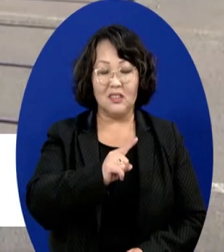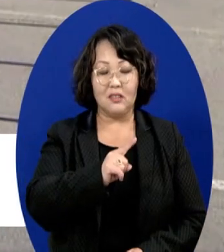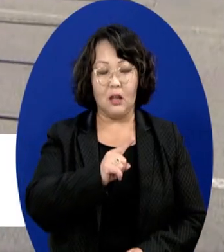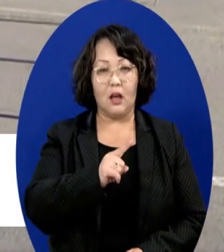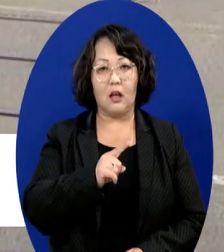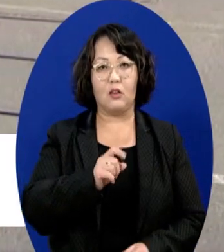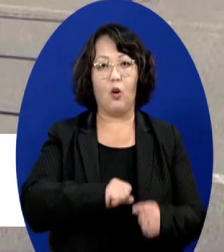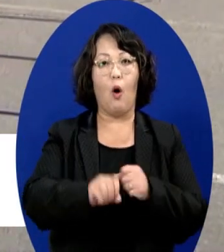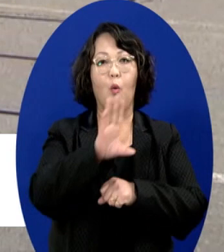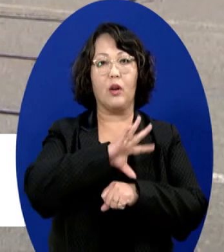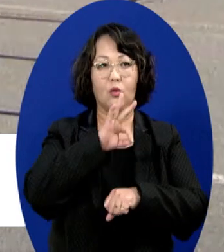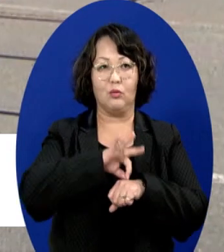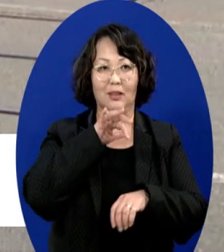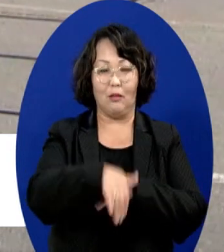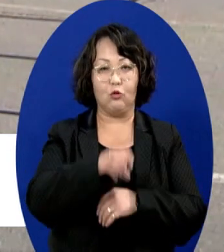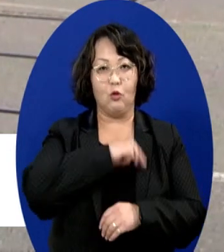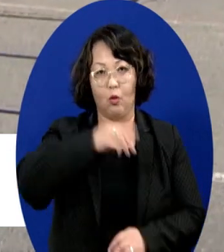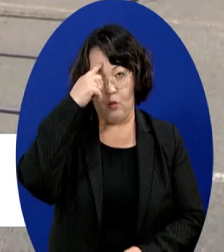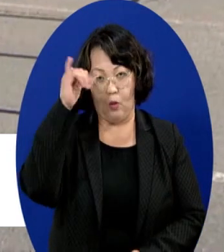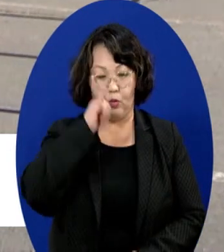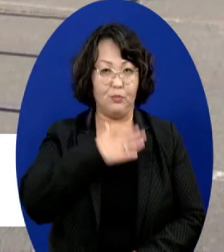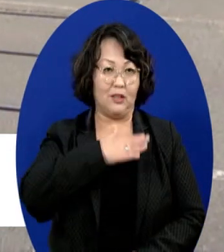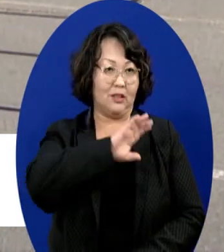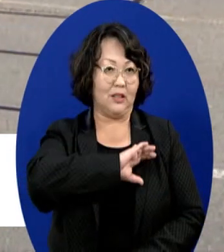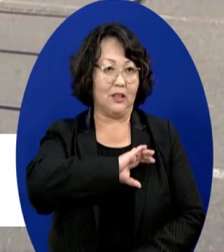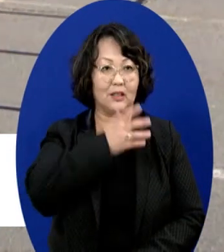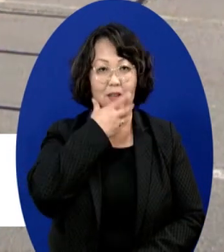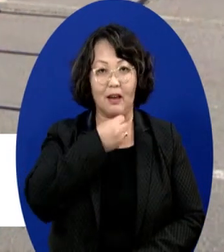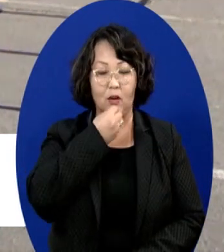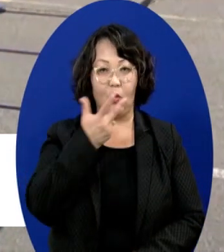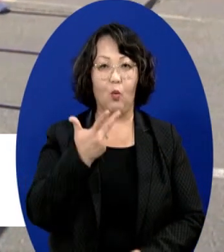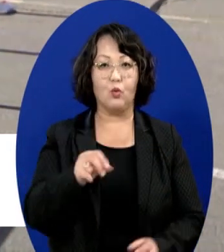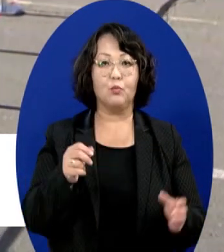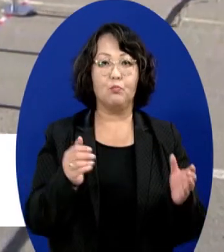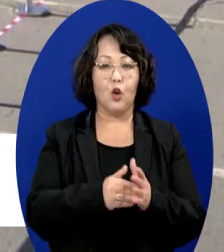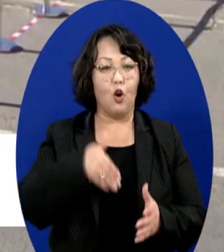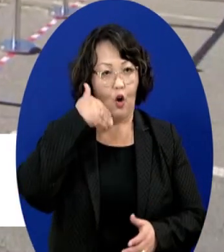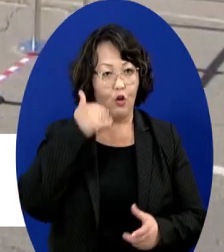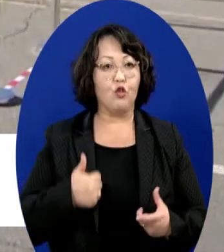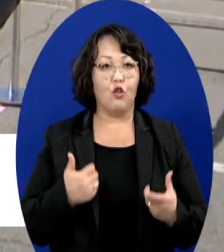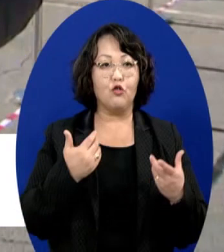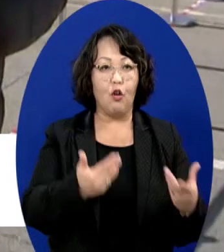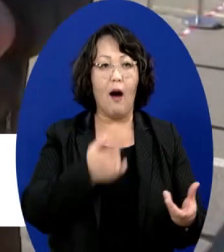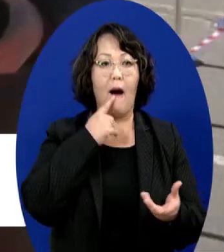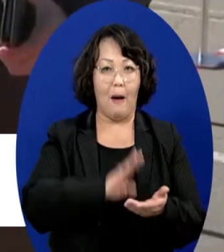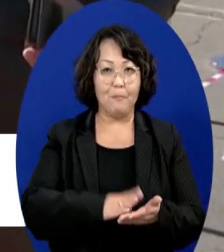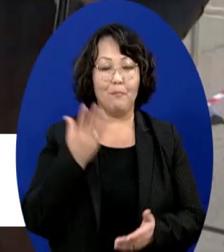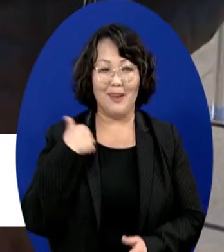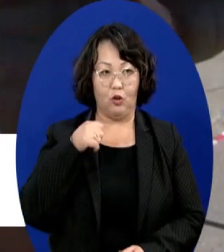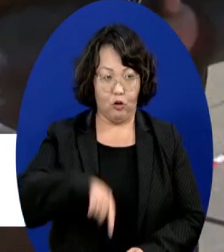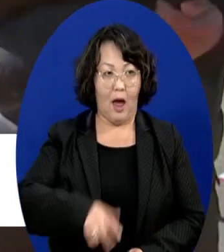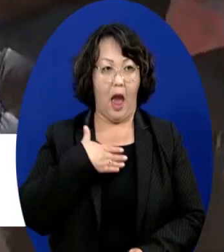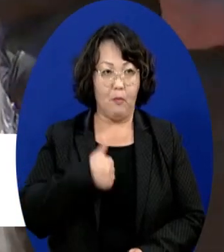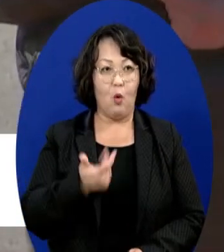туулахд зориулж Монголын ард түмнээс 30 мянган хоног хандивлах албан ёсоор мэдгдсэн юм. За өнөөдөр бол 30 мянган хоног хүлээлгэн өгөх ажиллагаа инхүү дуусж